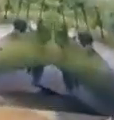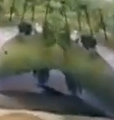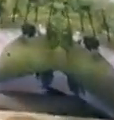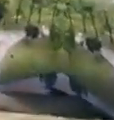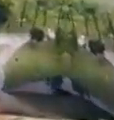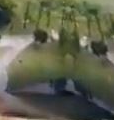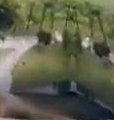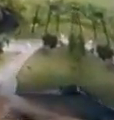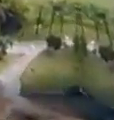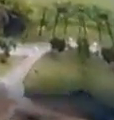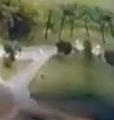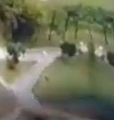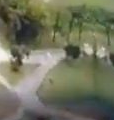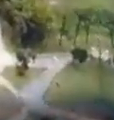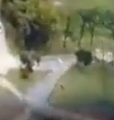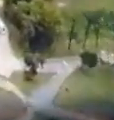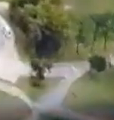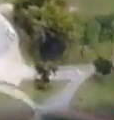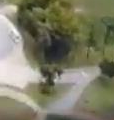Hai